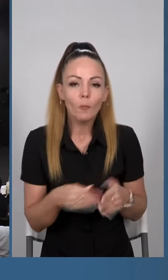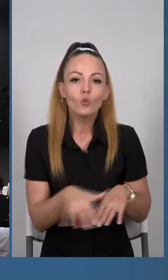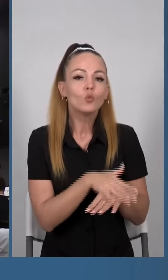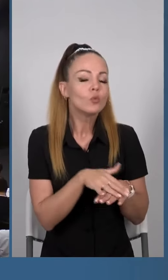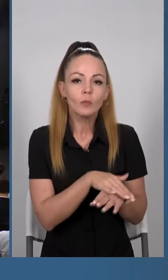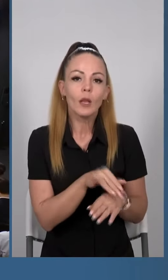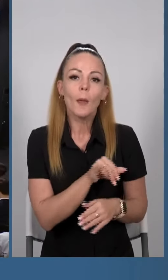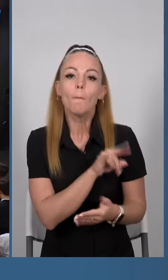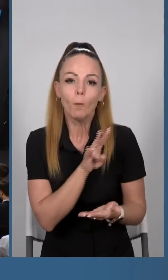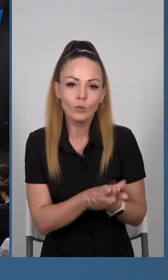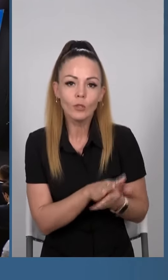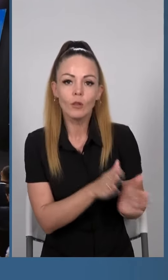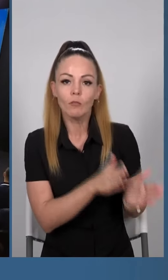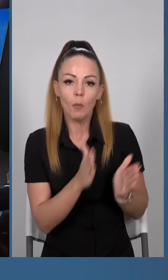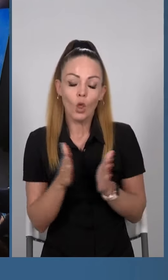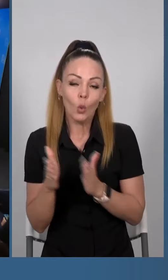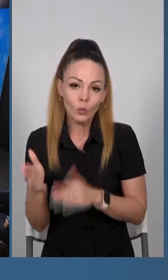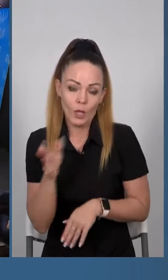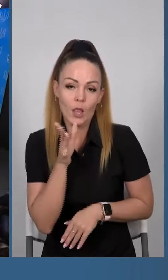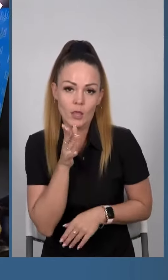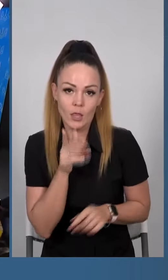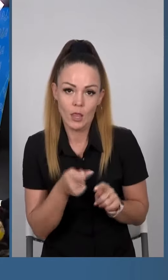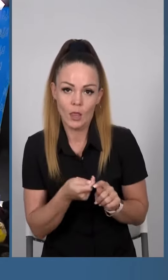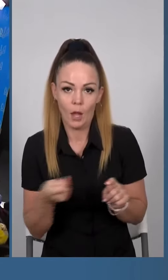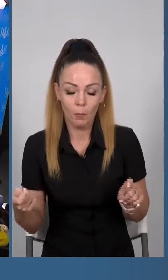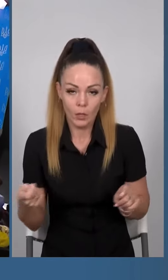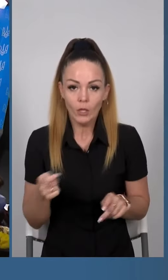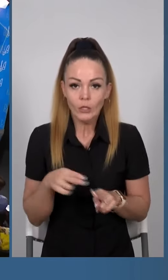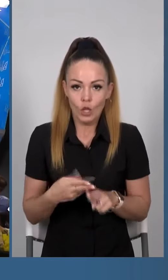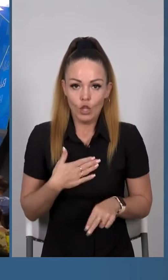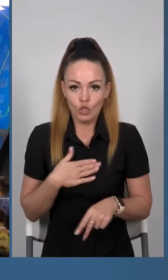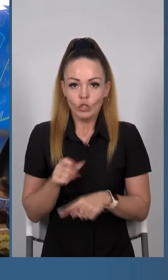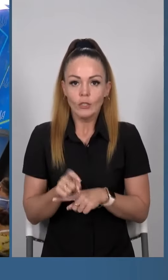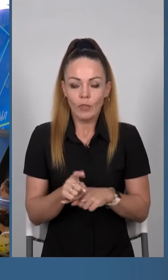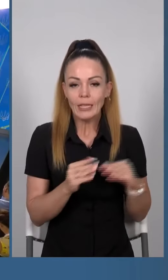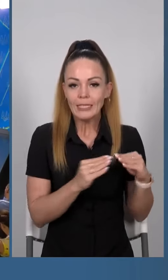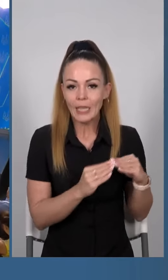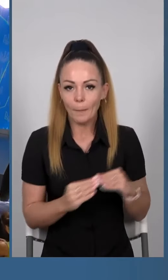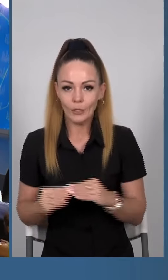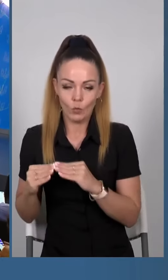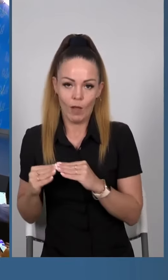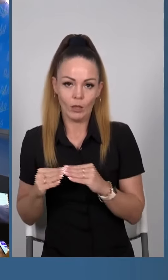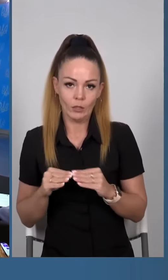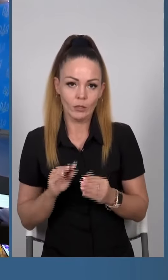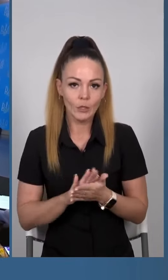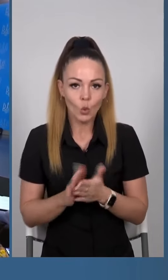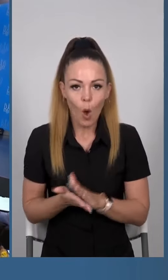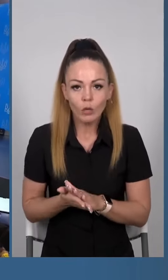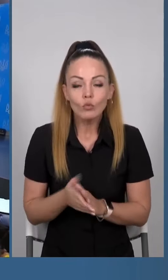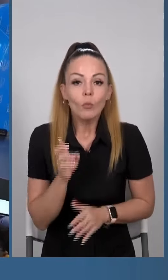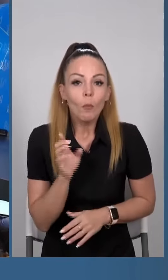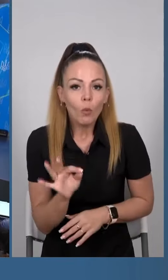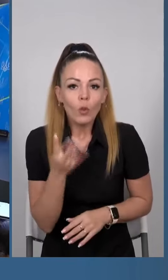зробити і постійно переносили терміни. І це наше завдання на Сході держави – стабілізувати ситуацію. Бо